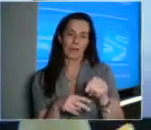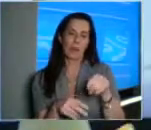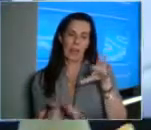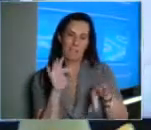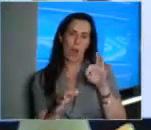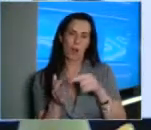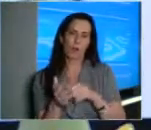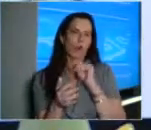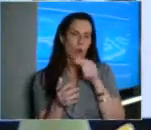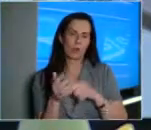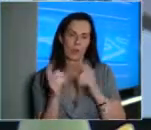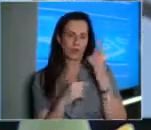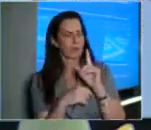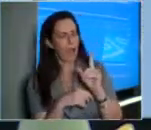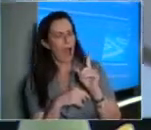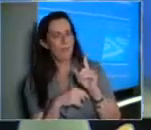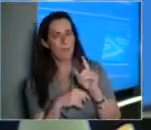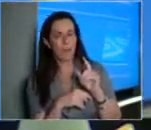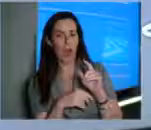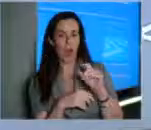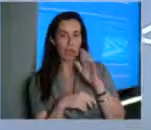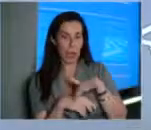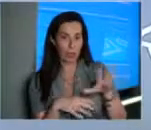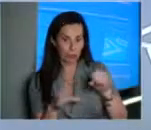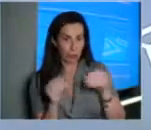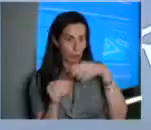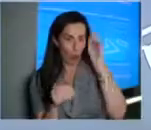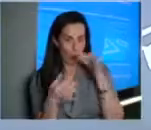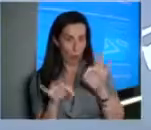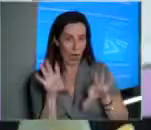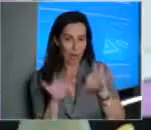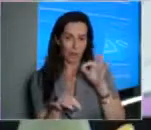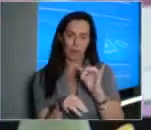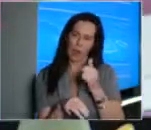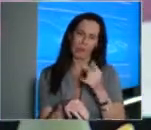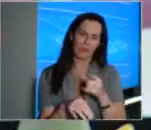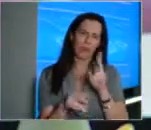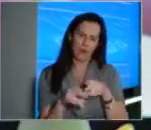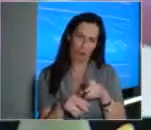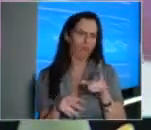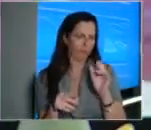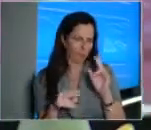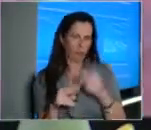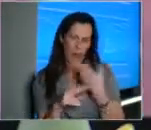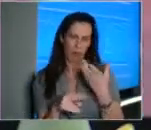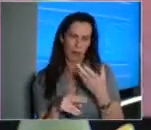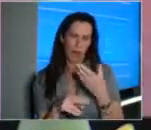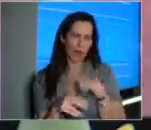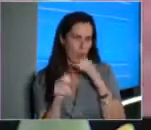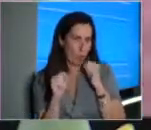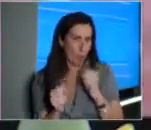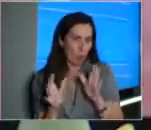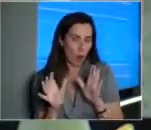להצביע, לא רוצים שזה יקרה. האם ילדים יכולים להתלוות להורים שלהם ליום הבחירות? כן, אז אפשר להיכנס בדרך כלל, אני לא סגור באמת